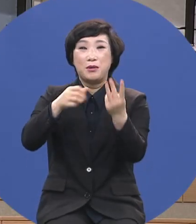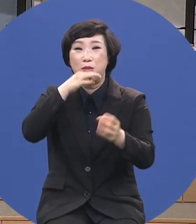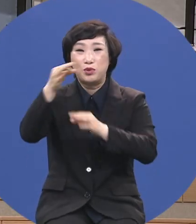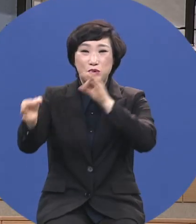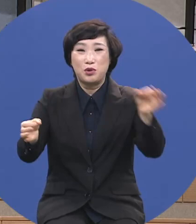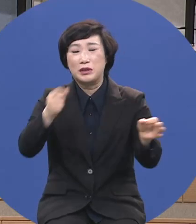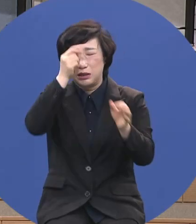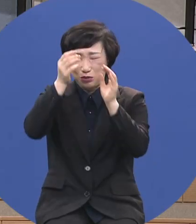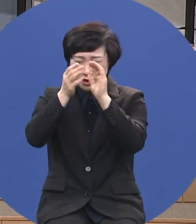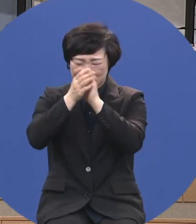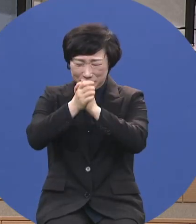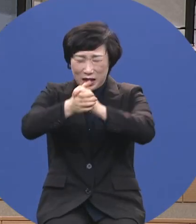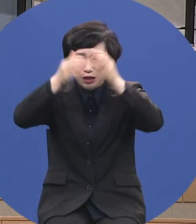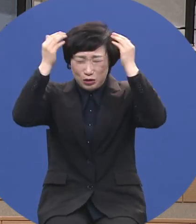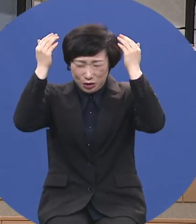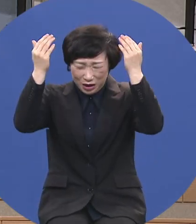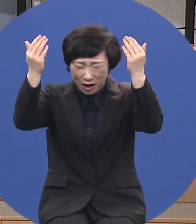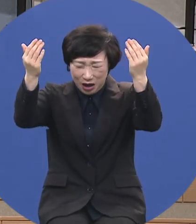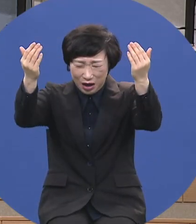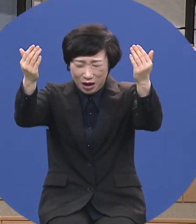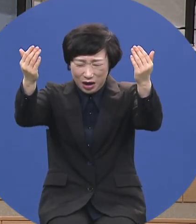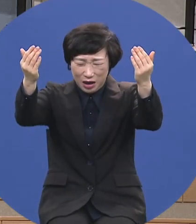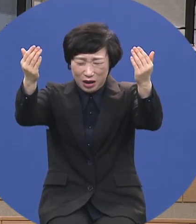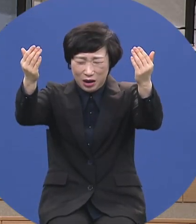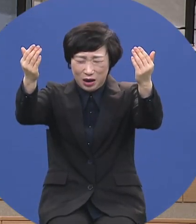삼창하고 기도하겠습니다. 주여,